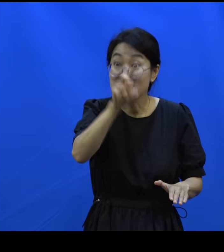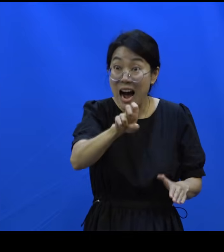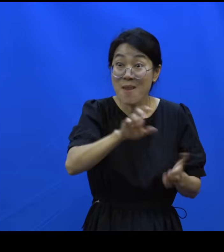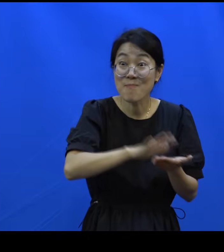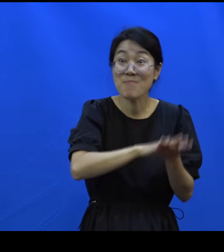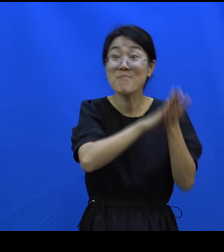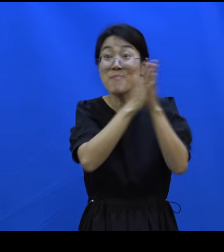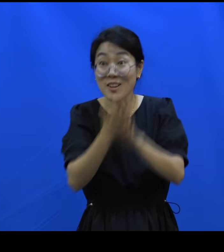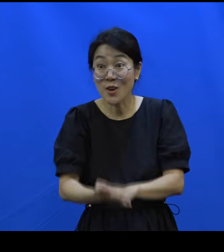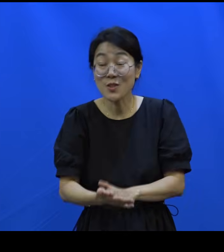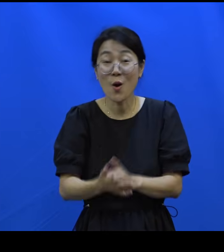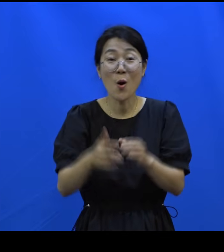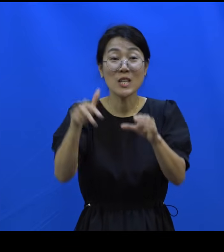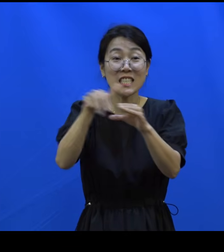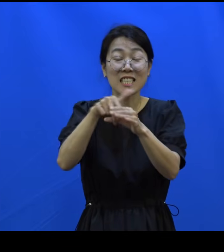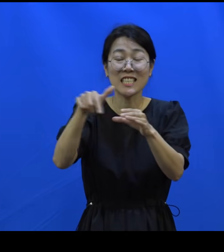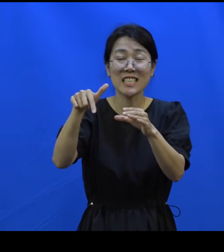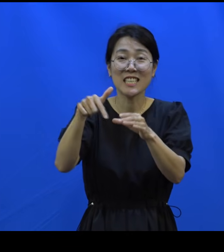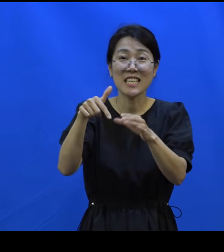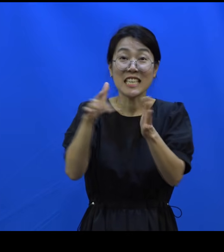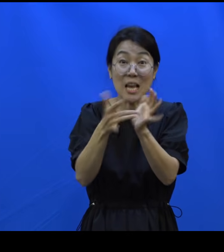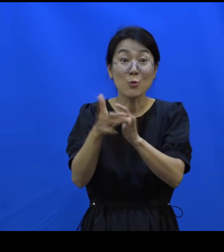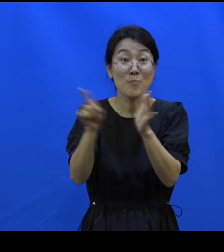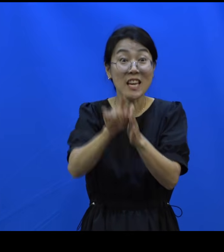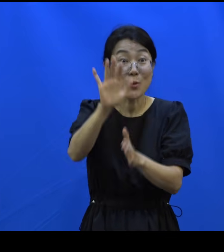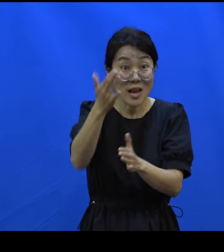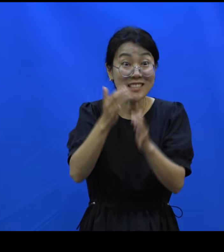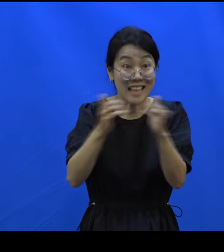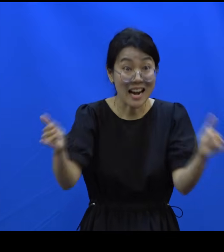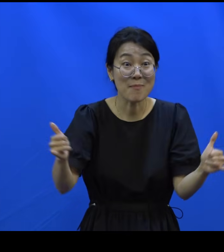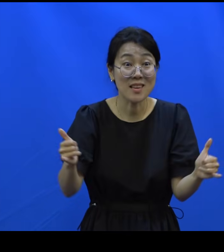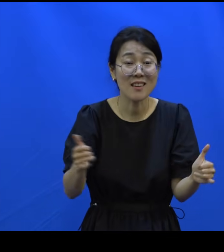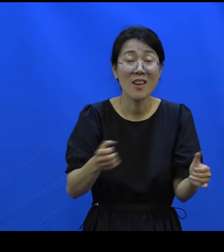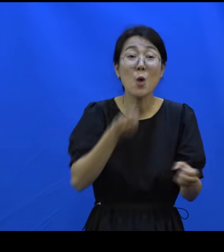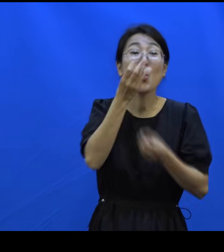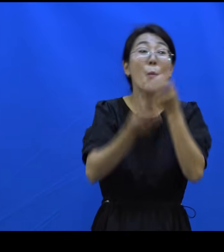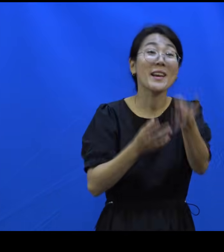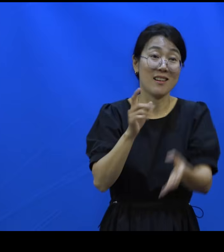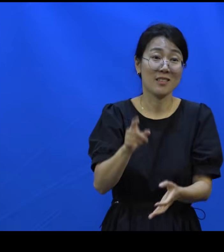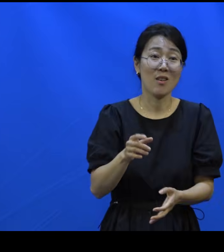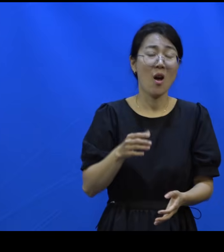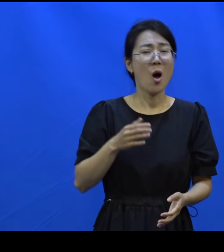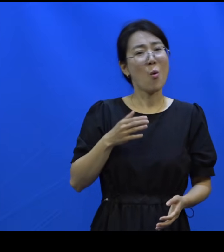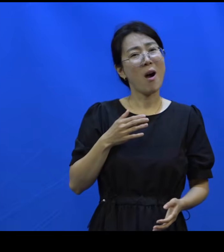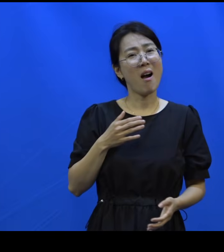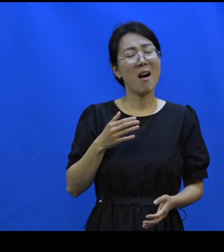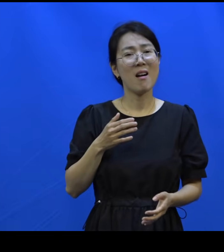그리스도인이 그리스도인답게 산다면 오늘날 이슬람은 존재할 수 없다는 거예요.